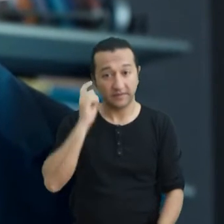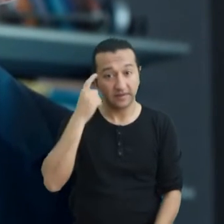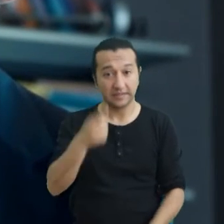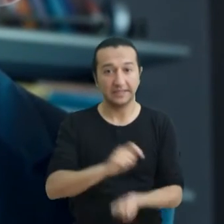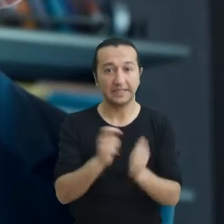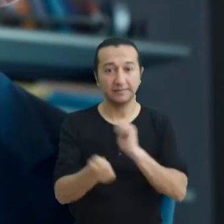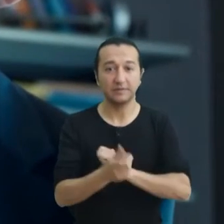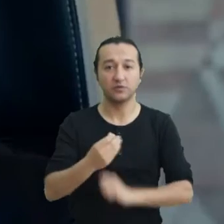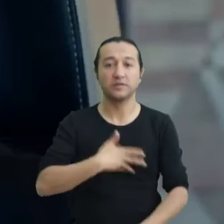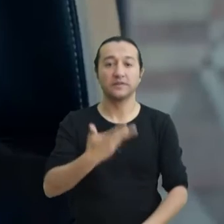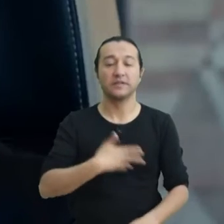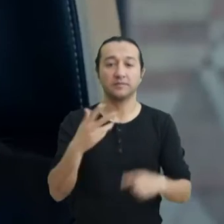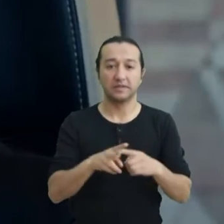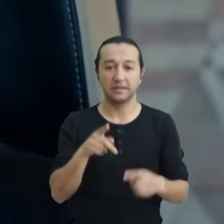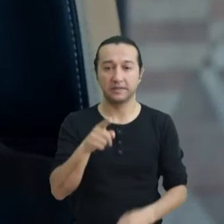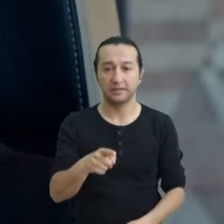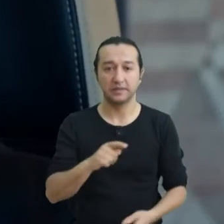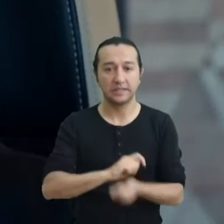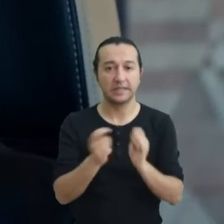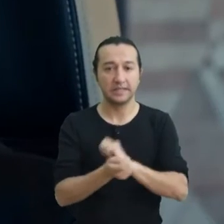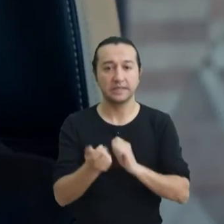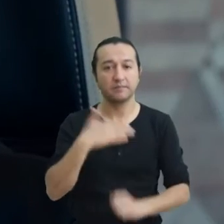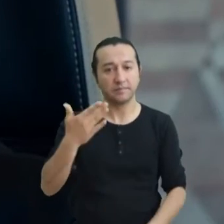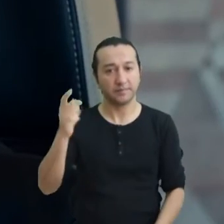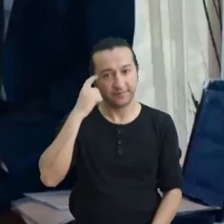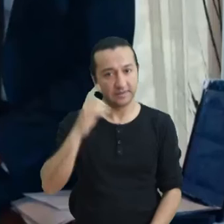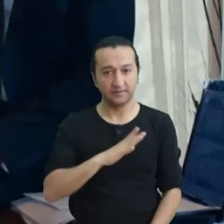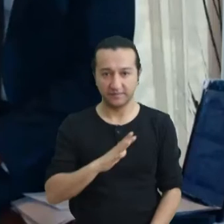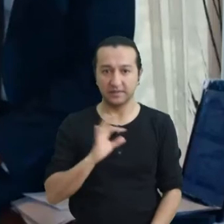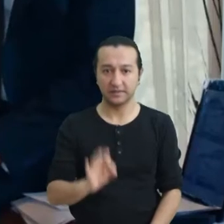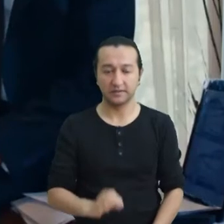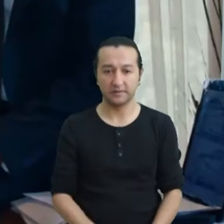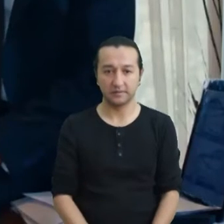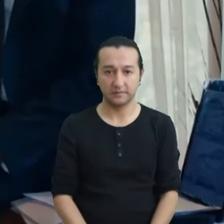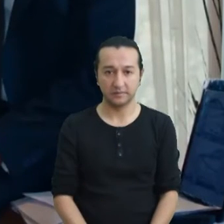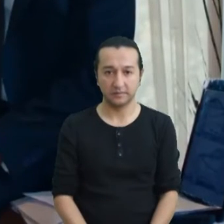Fikrinin değişmesine çok sevindim Kenan. Değişen başka fikirlerim de var.